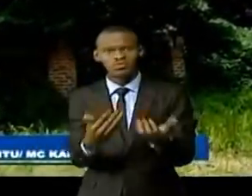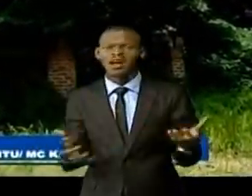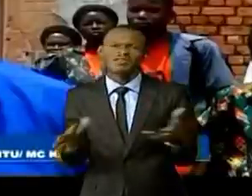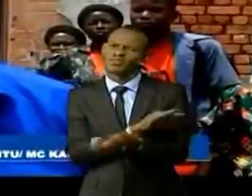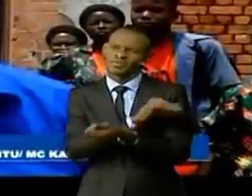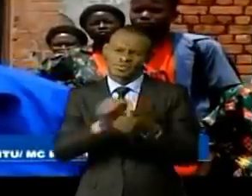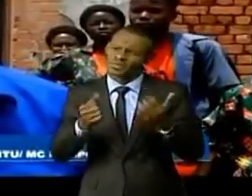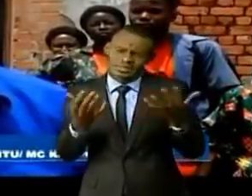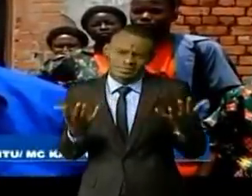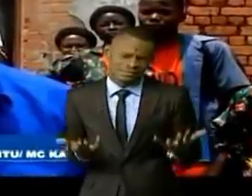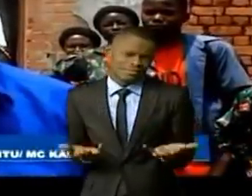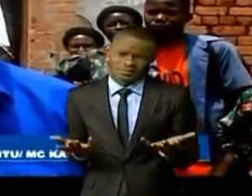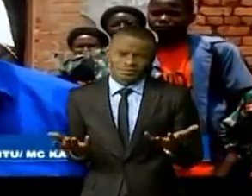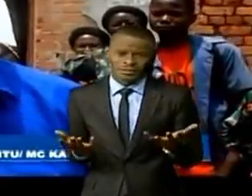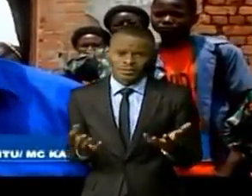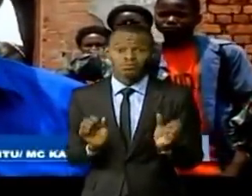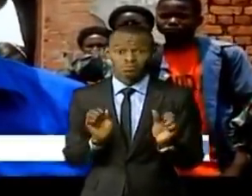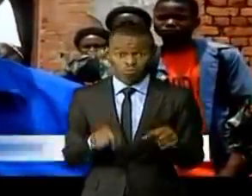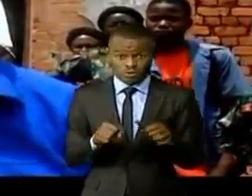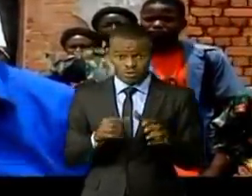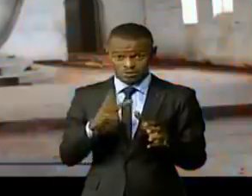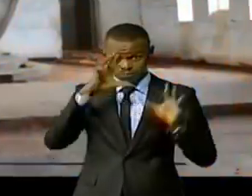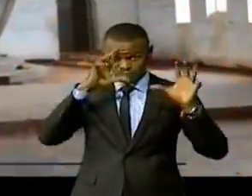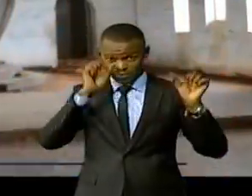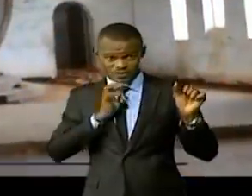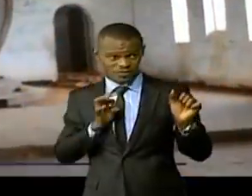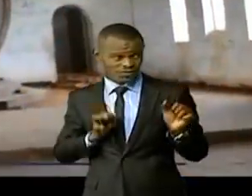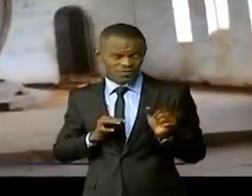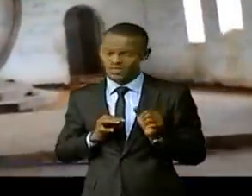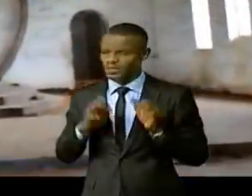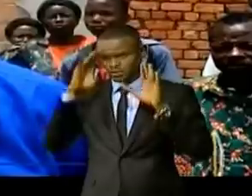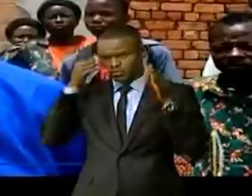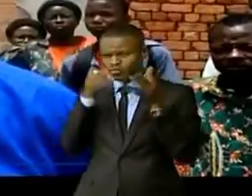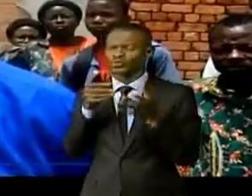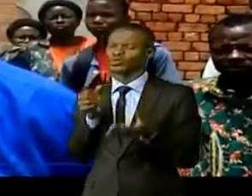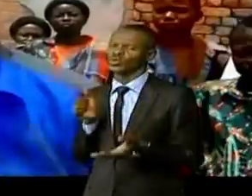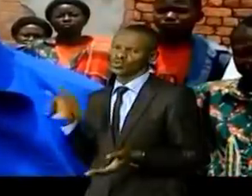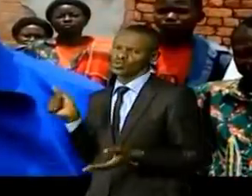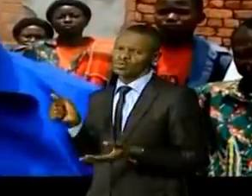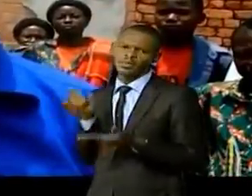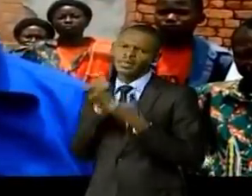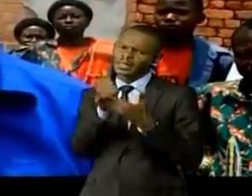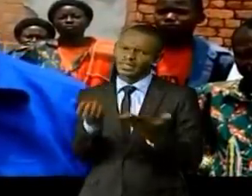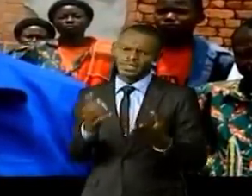de s'impliquer, de voir dans quelle mesure vraiment il peut songer à réhabiliter ces bijoux. Alors